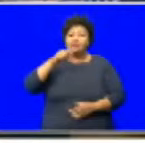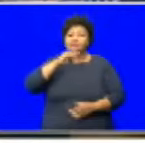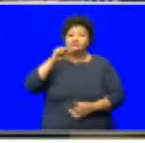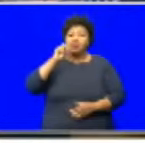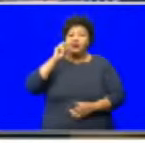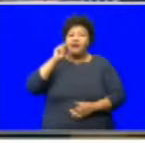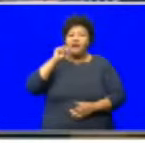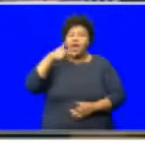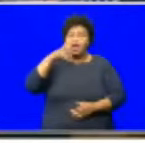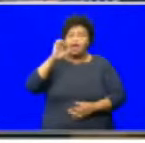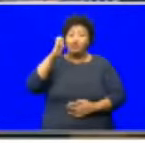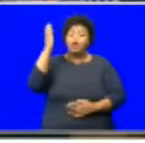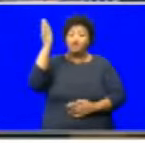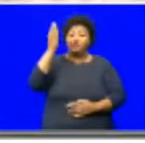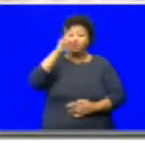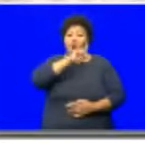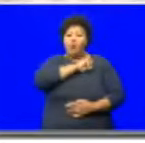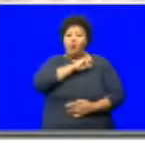eveva kubantwana.